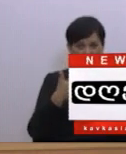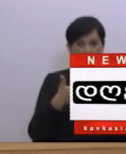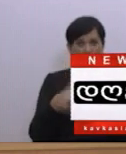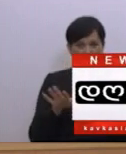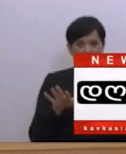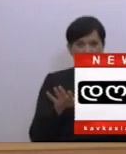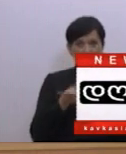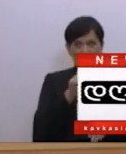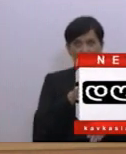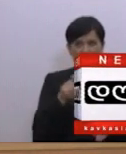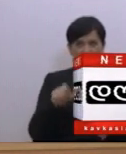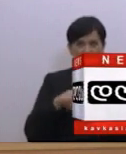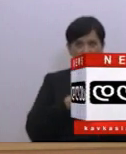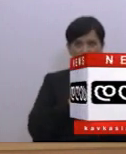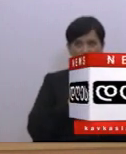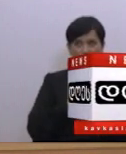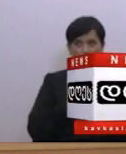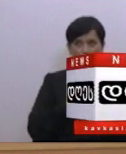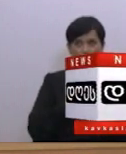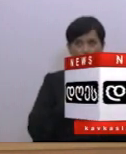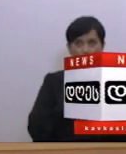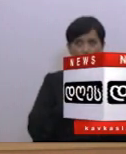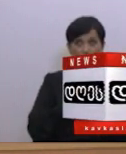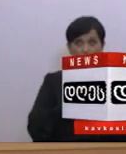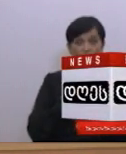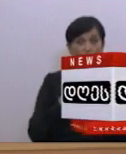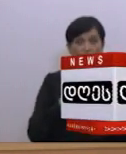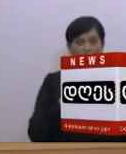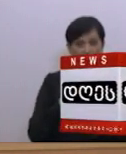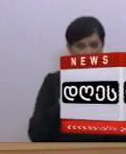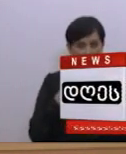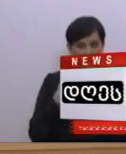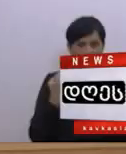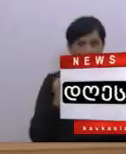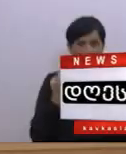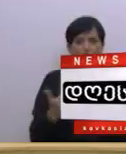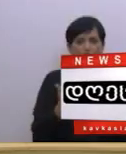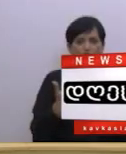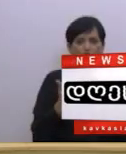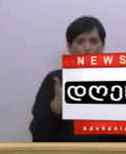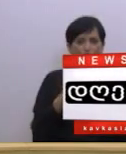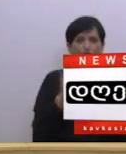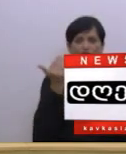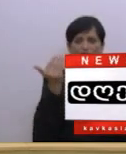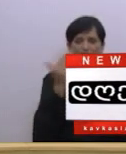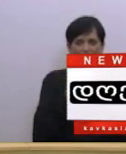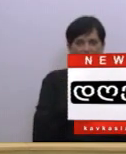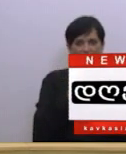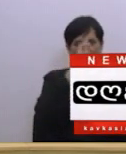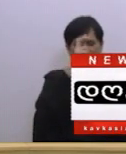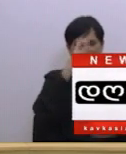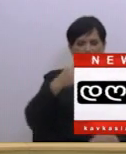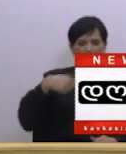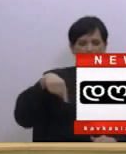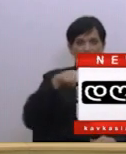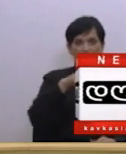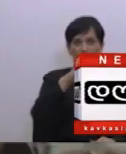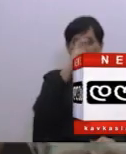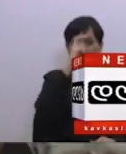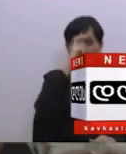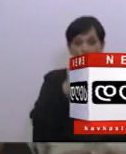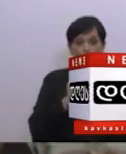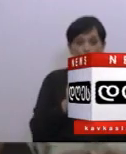ადამიანი დაგვეღუპა? Vahtang Gomelauris Mosmena, Parlament Chehmauris, Dapiris Pirebisa da Urtiert